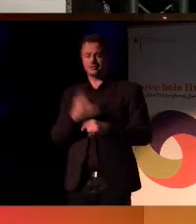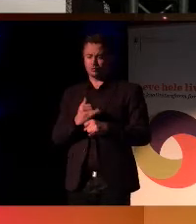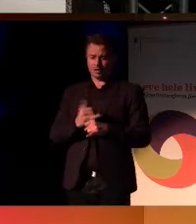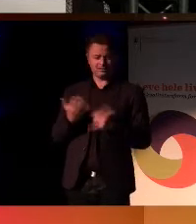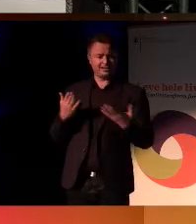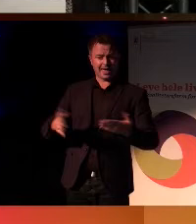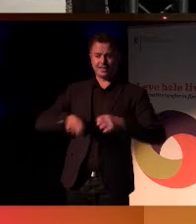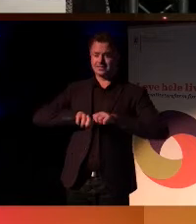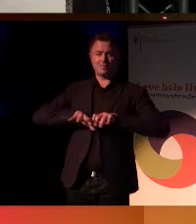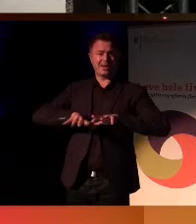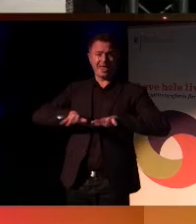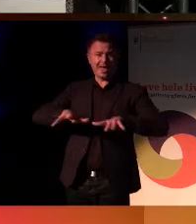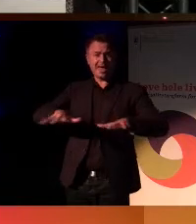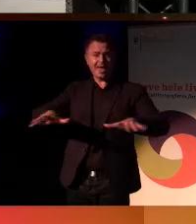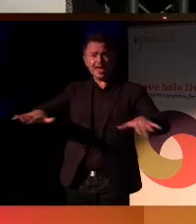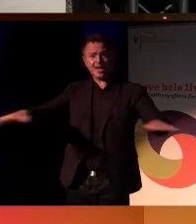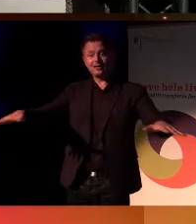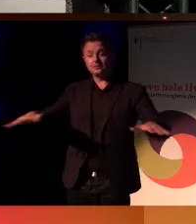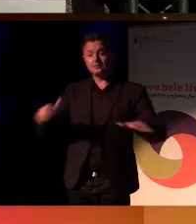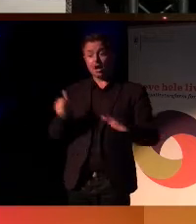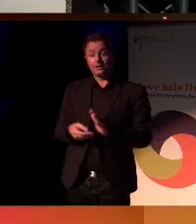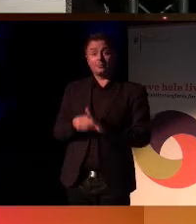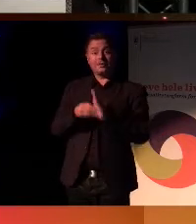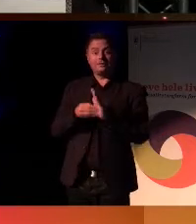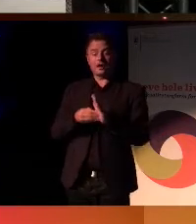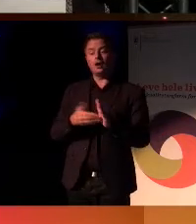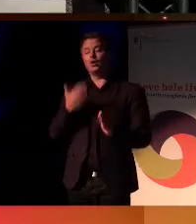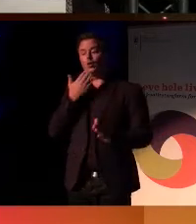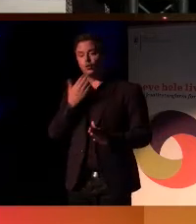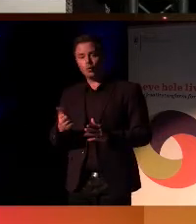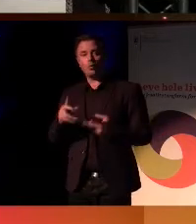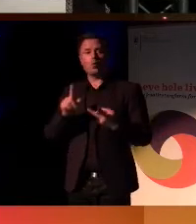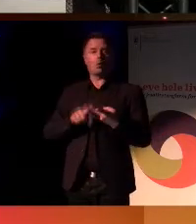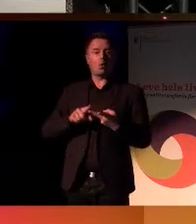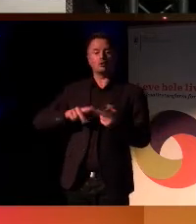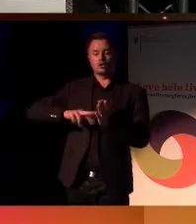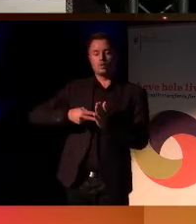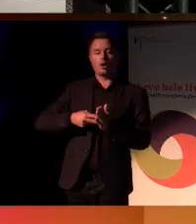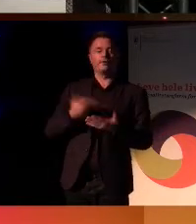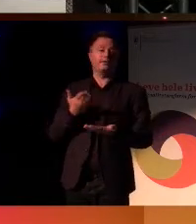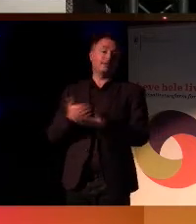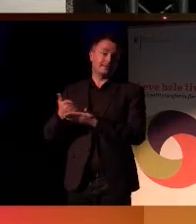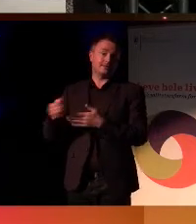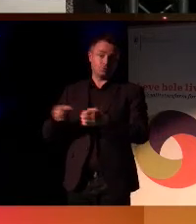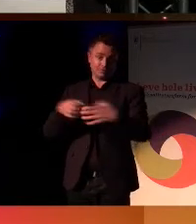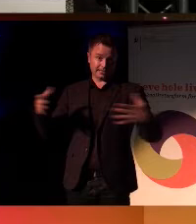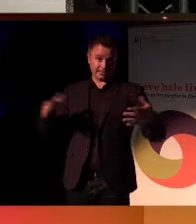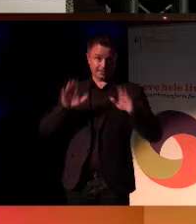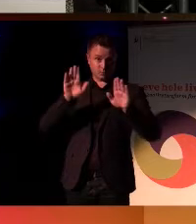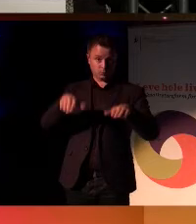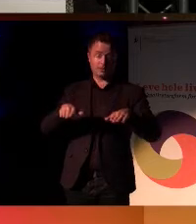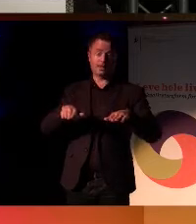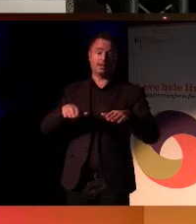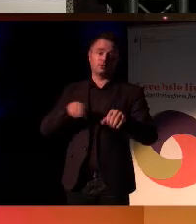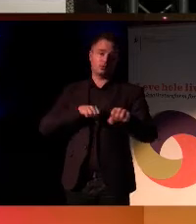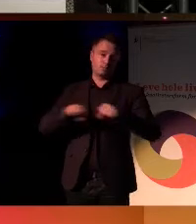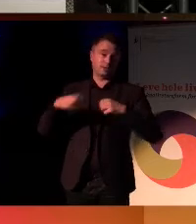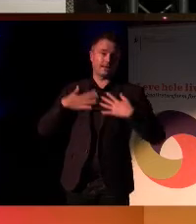om, for å bidra til god og systematisk tjenesteutvikling i kommunehelsetjenesten.